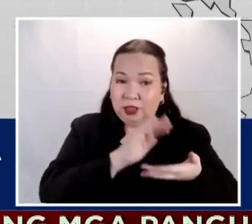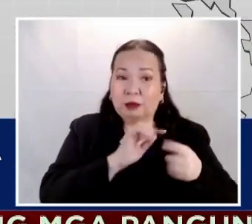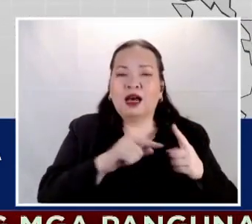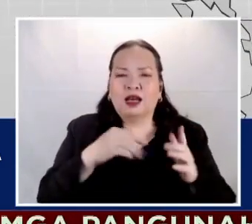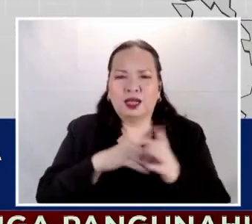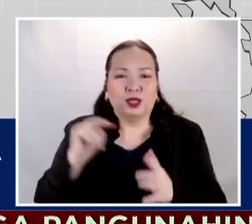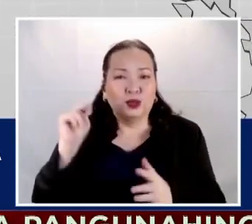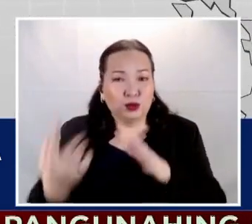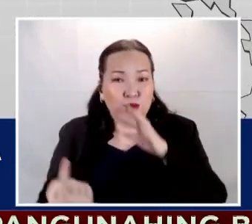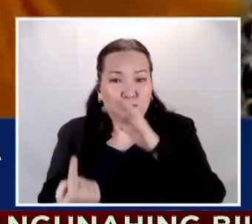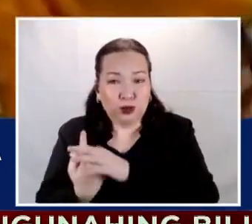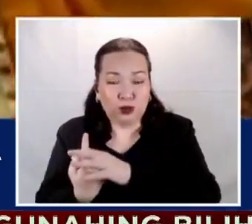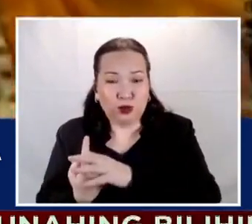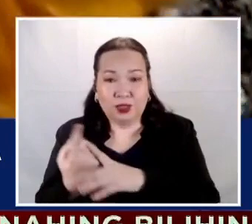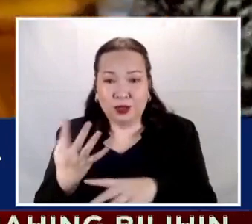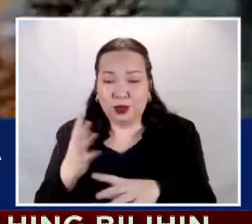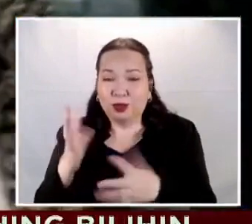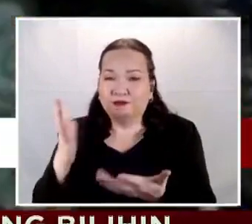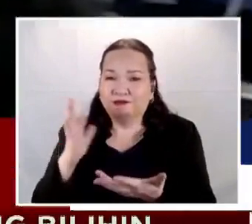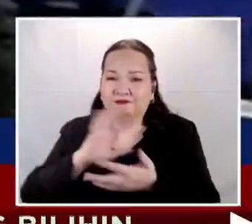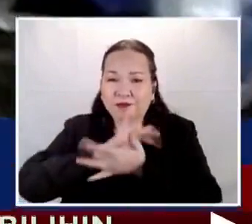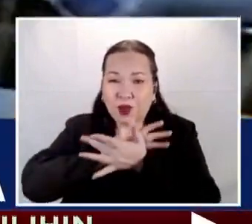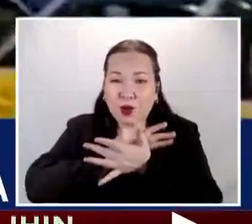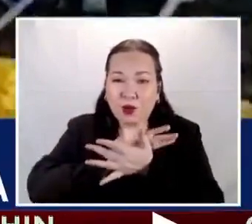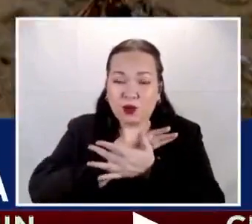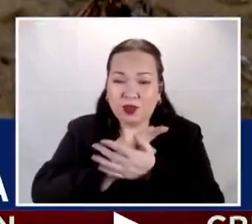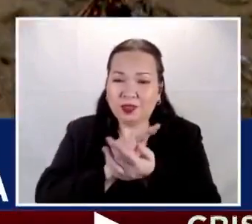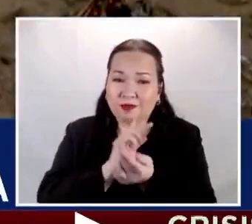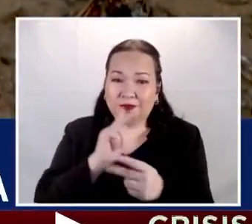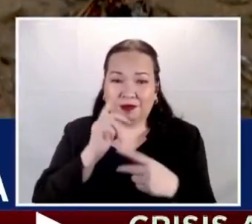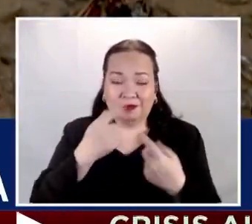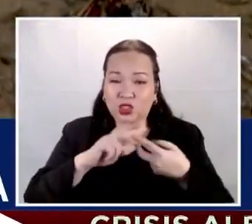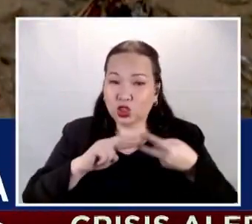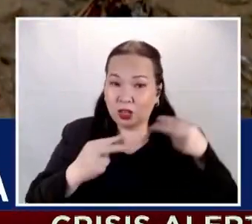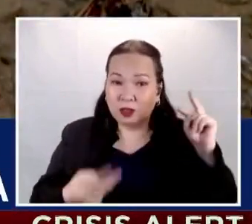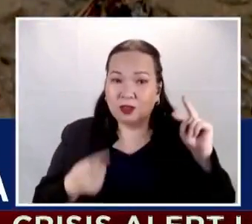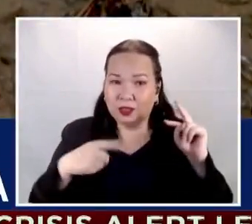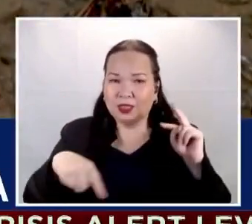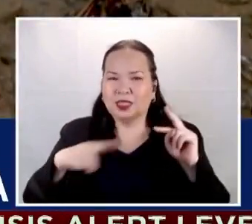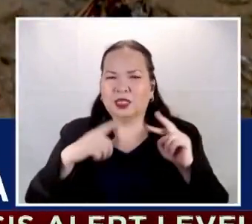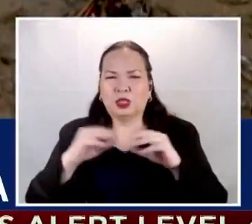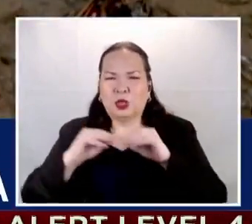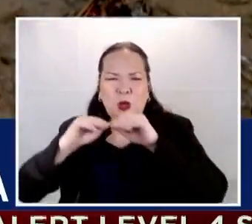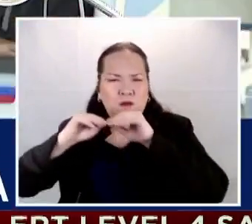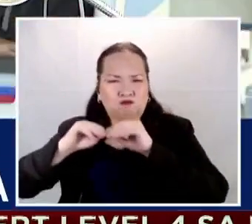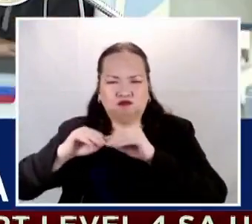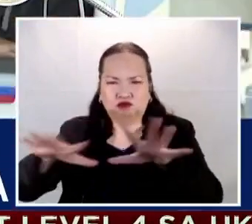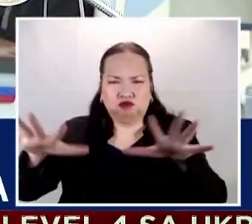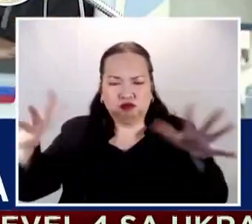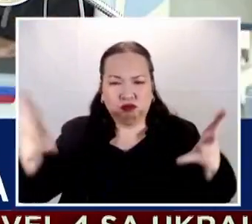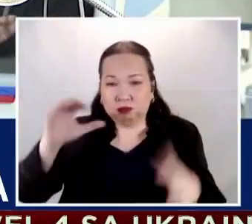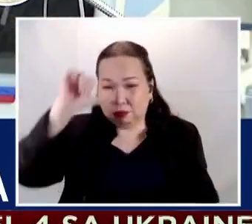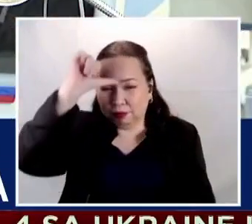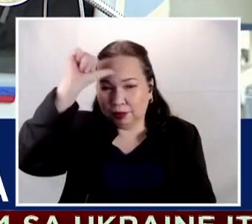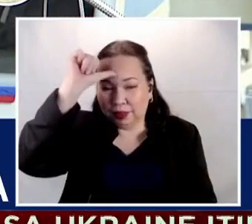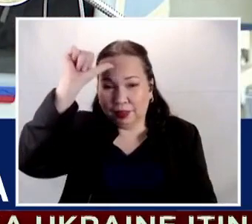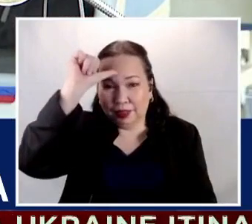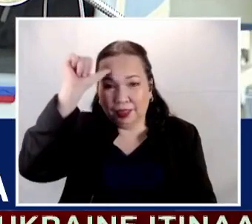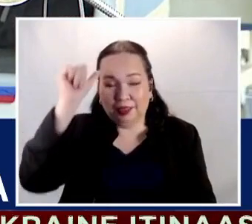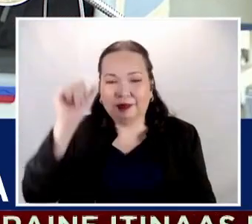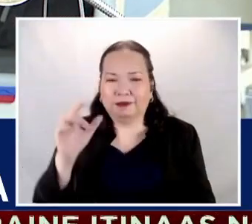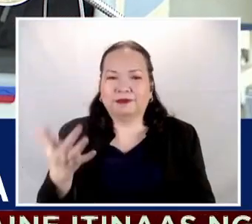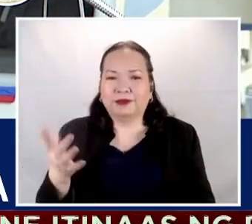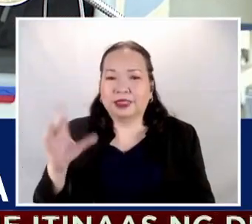naman, ang Delta na nagdulot ng malawakang hawahan at pagkamatay sa India. Ang variant na